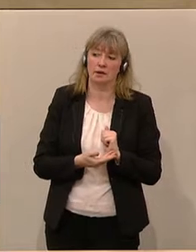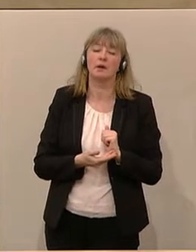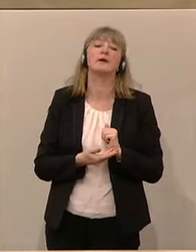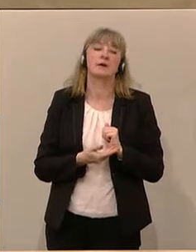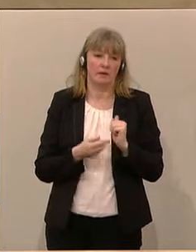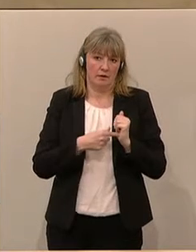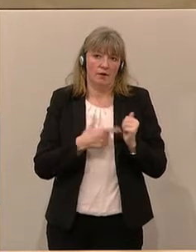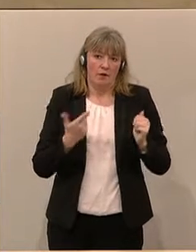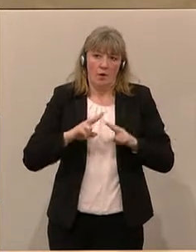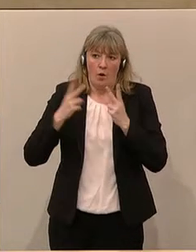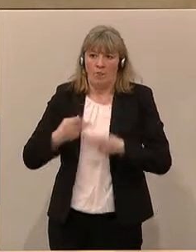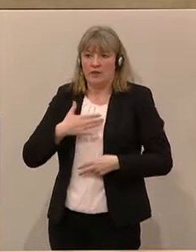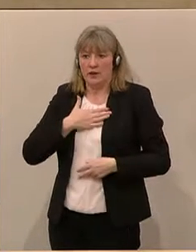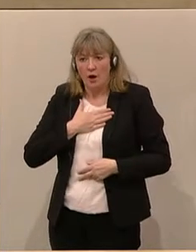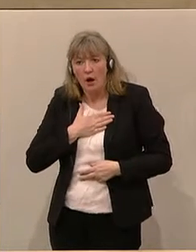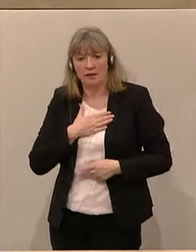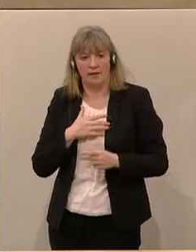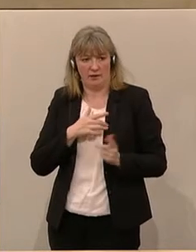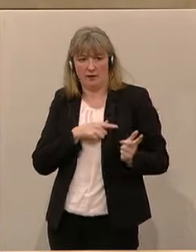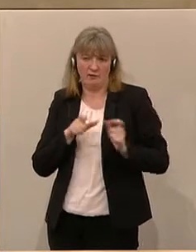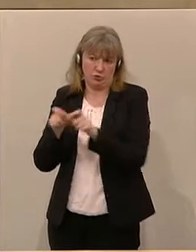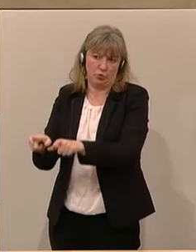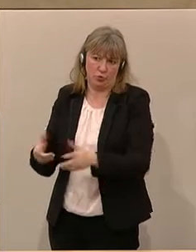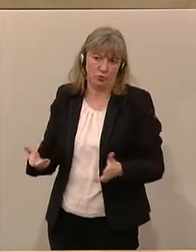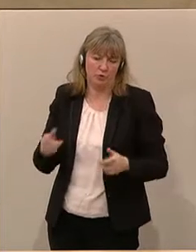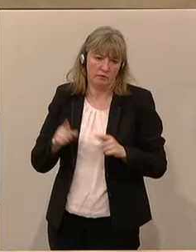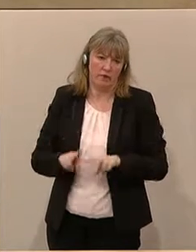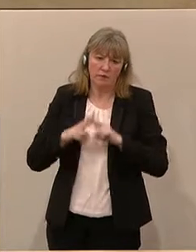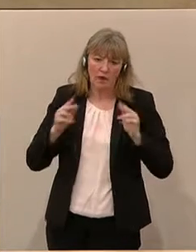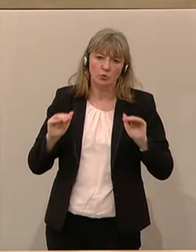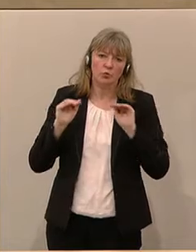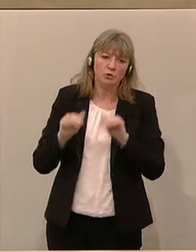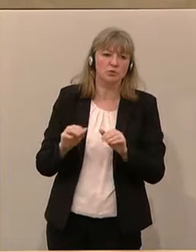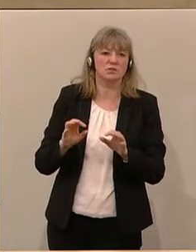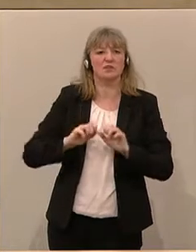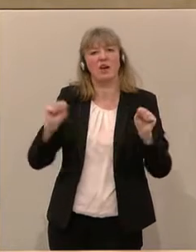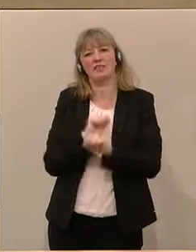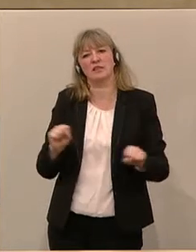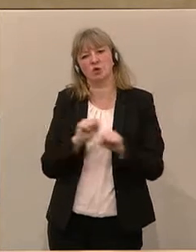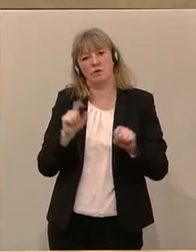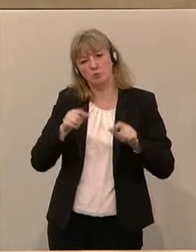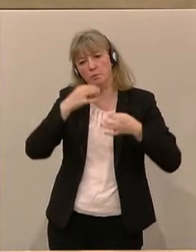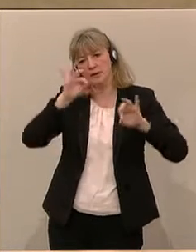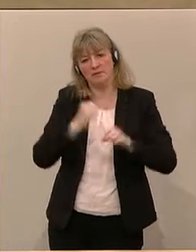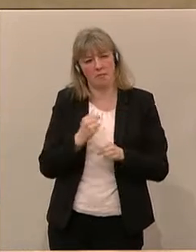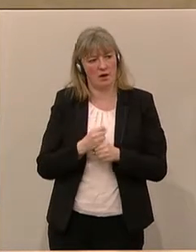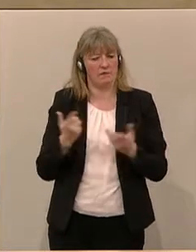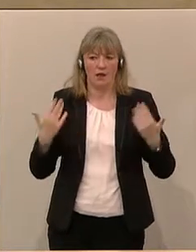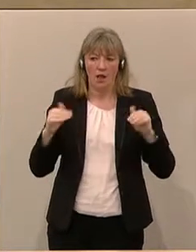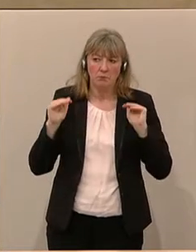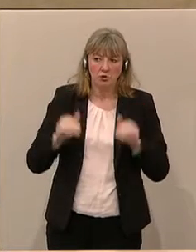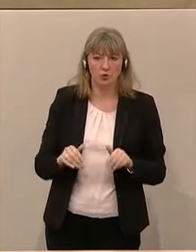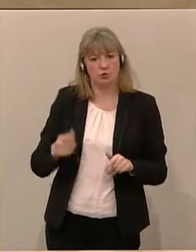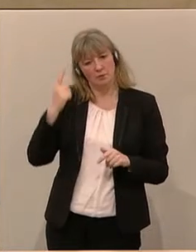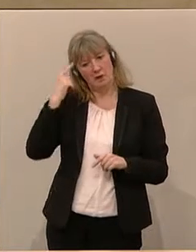den Umweltanliegen geschuldet. Wir müssen den Schutz vor Naturkatastrophen verbessern. Und ich glaube, wir sollten Klimaschutz nicht